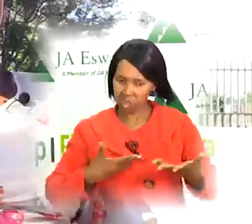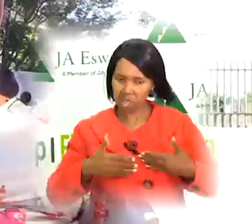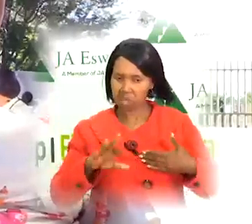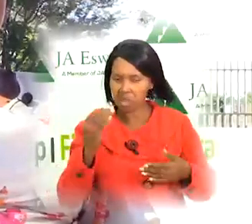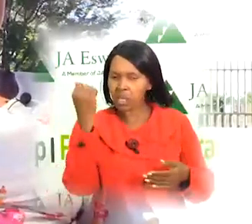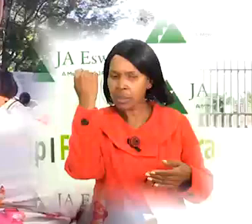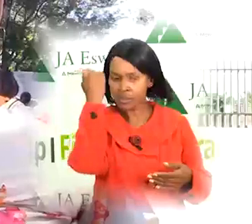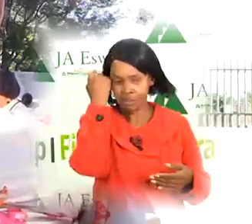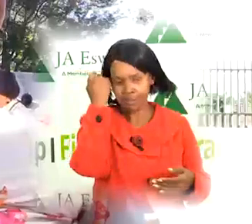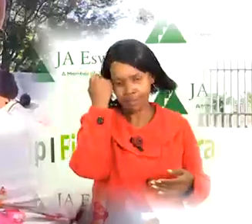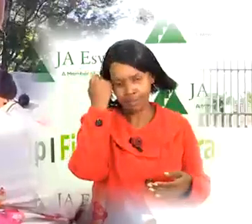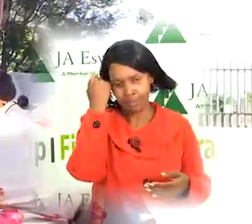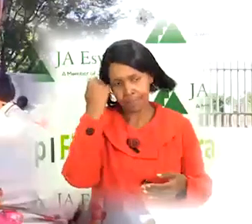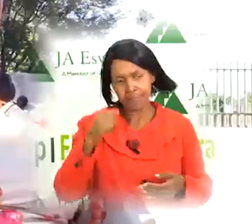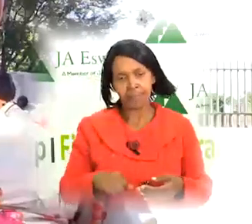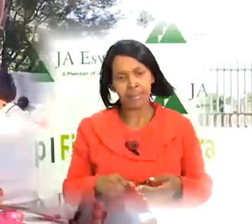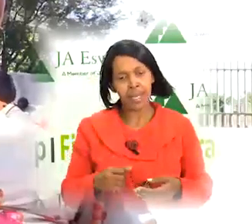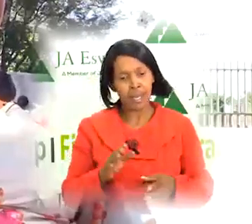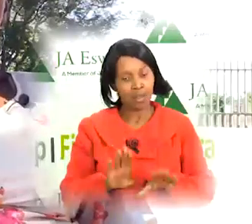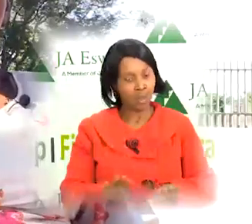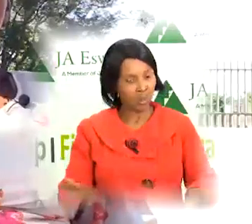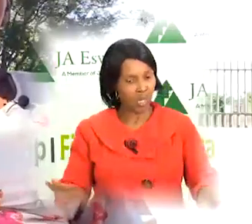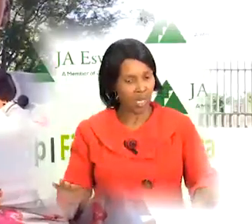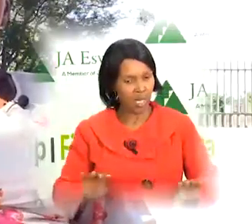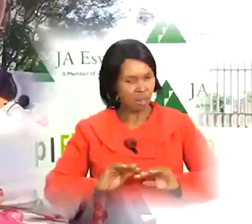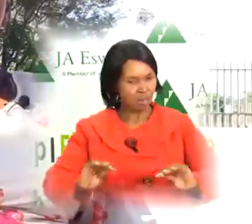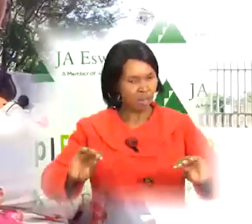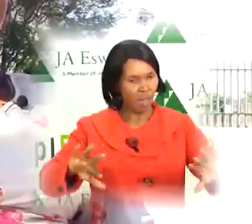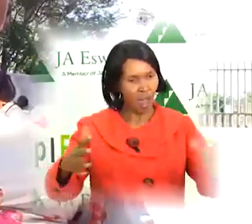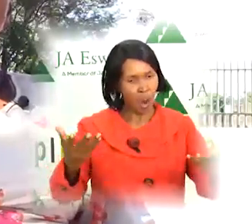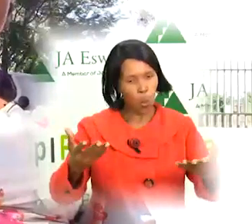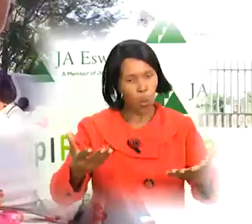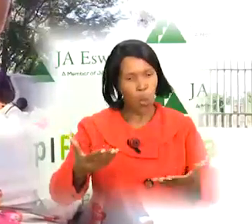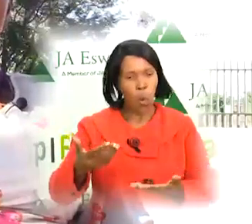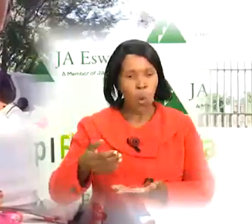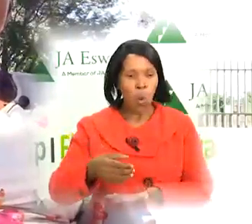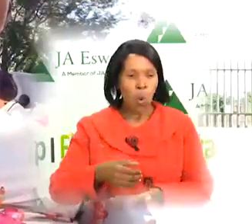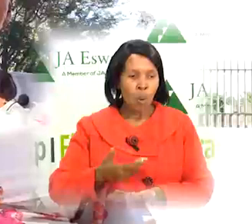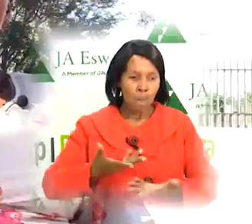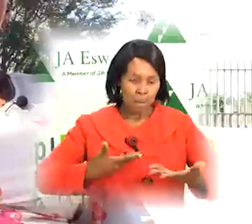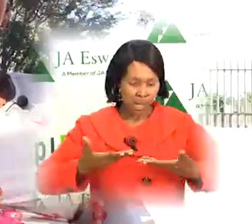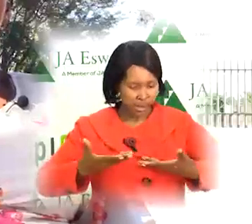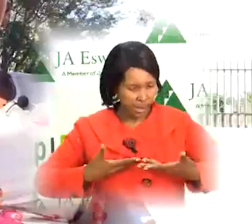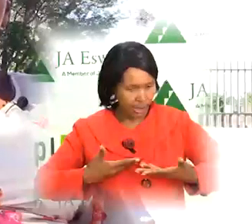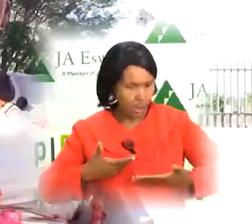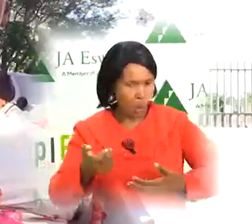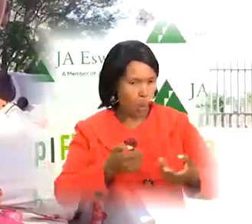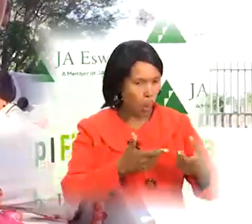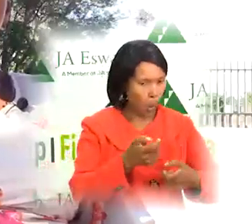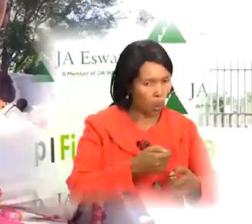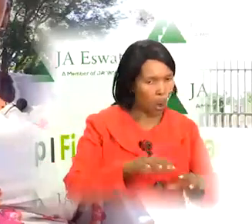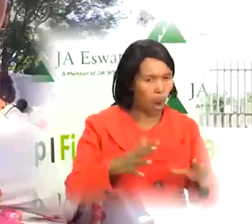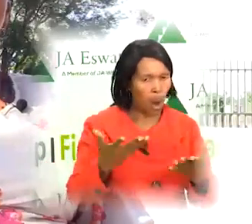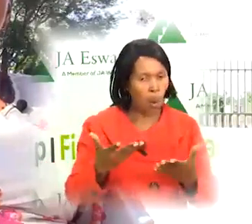Bantwana bethu bayafundziswa ngekuphatha imali emabhizinisini, batofunza nekokuthi imali iphathwa kanjani. Esikhatsini esiningi sesikhanze